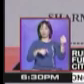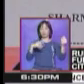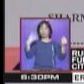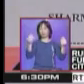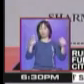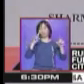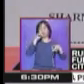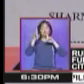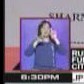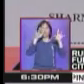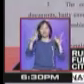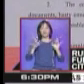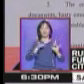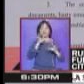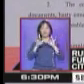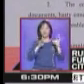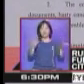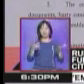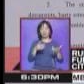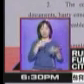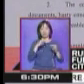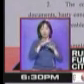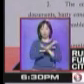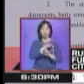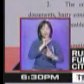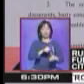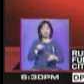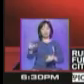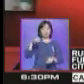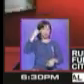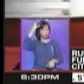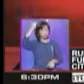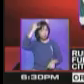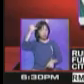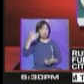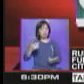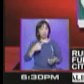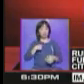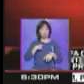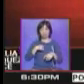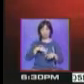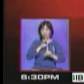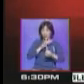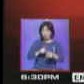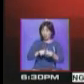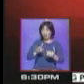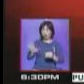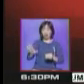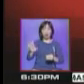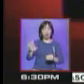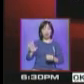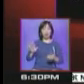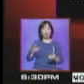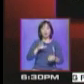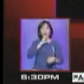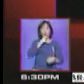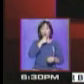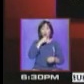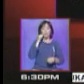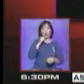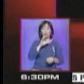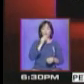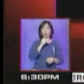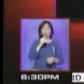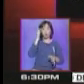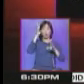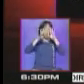Sa counter affidavit ni Rufa, sinabi niyang imahinasyon lang ni Amalia na siya ang pinapatungkulan ng mga tweet niya tungkol sa isang matandang babae na nag-iimbento